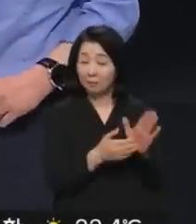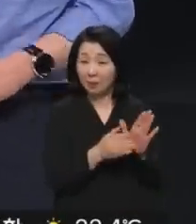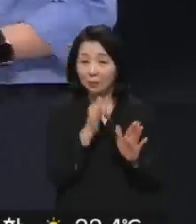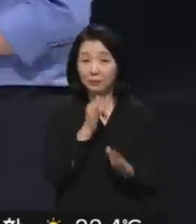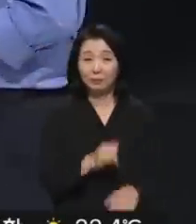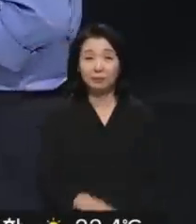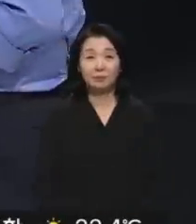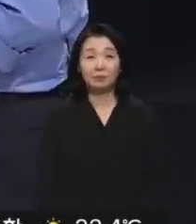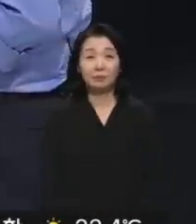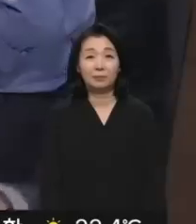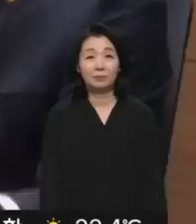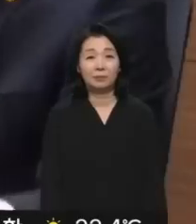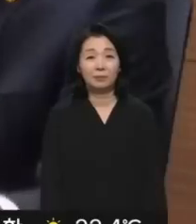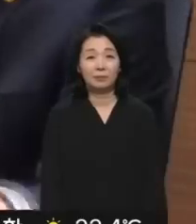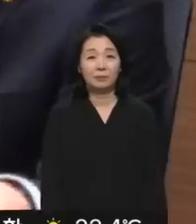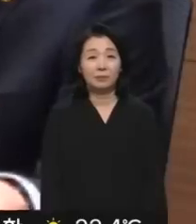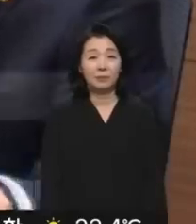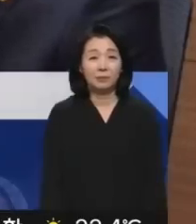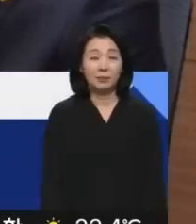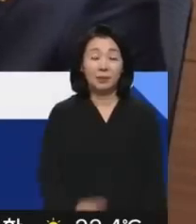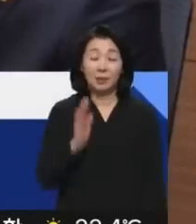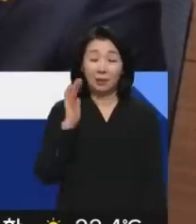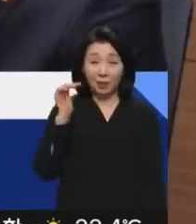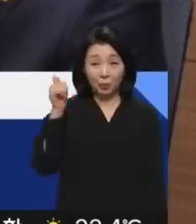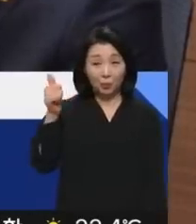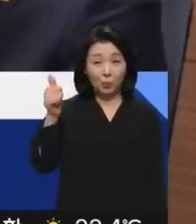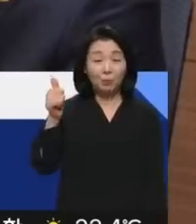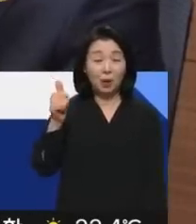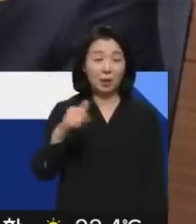폈는데요. 대통령께서 전격적으로